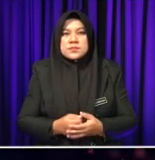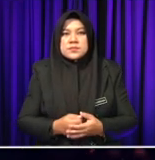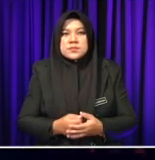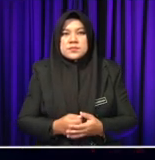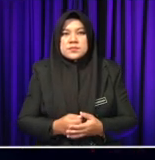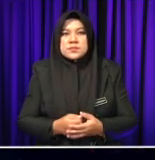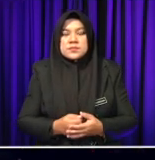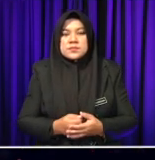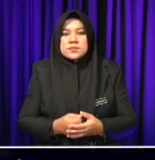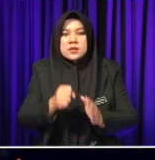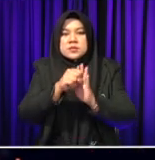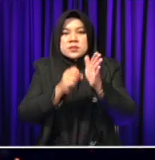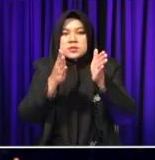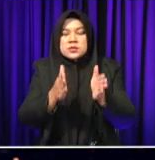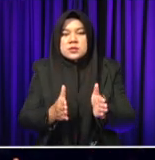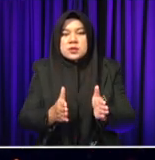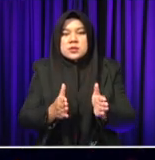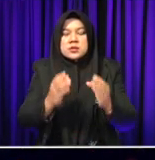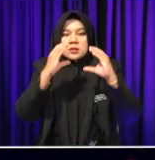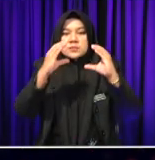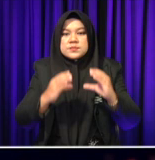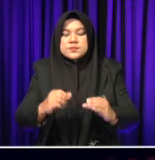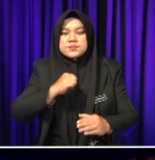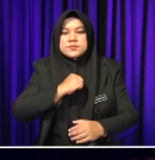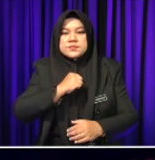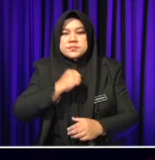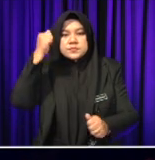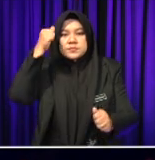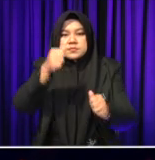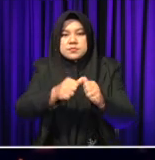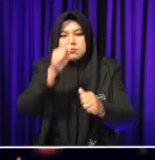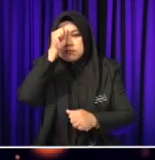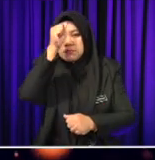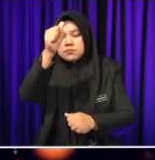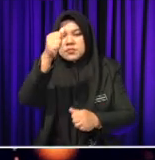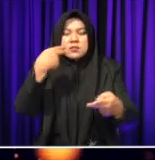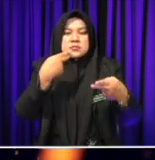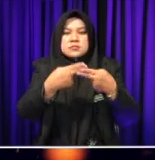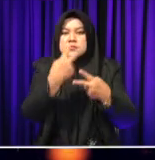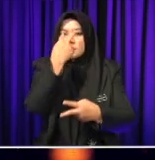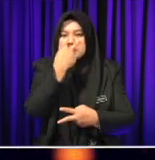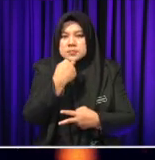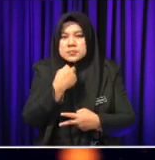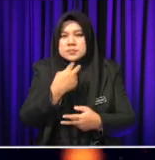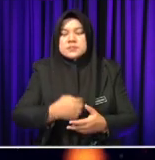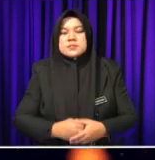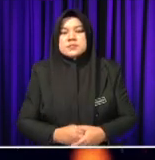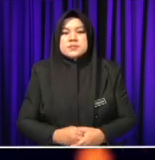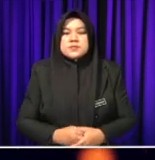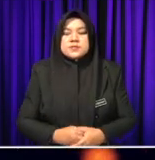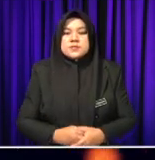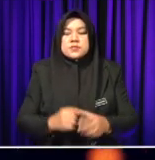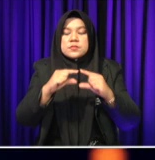semuanya dan seseorang yang secara bersendirian mengingati Allah Subhanahu waala sehingga menitis air mata Baiklah